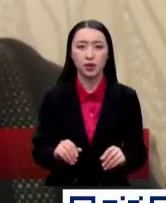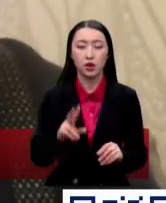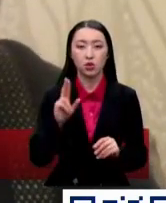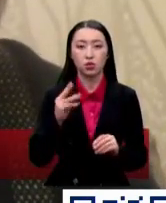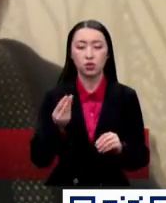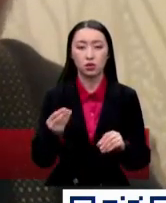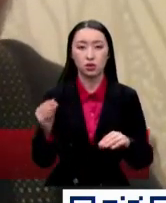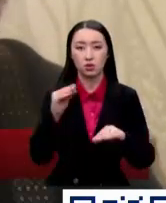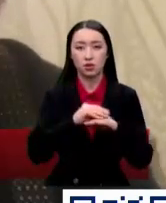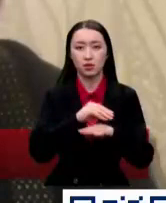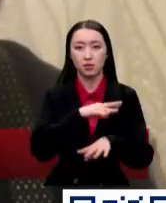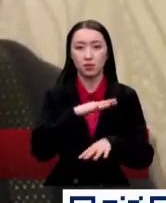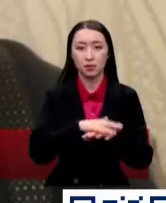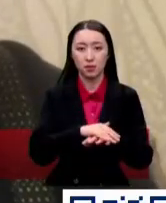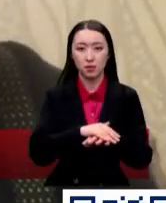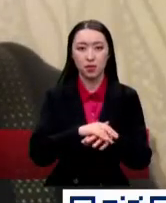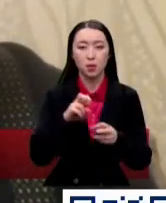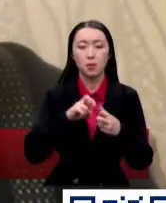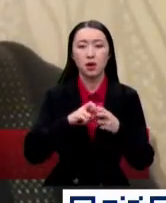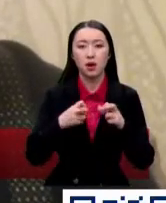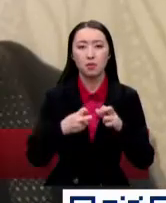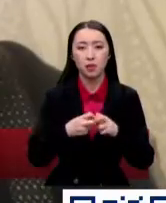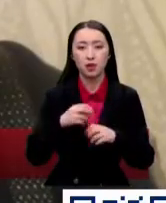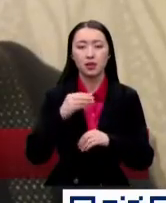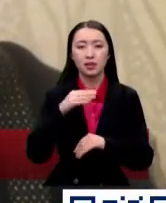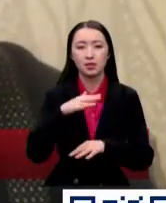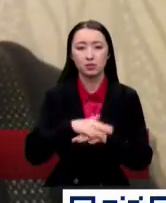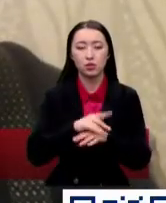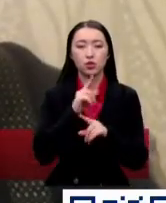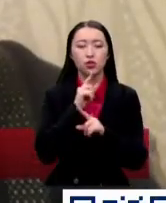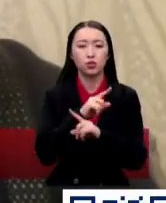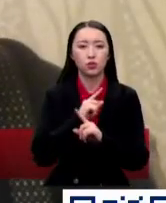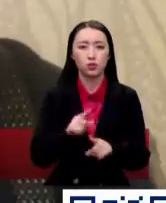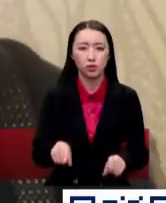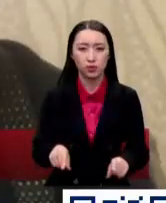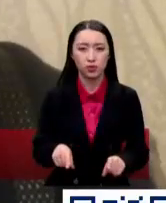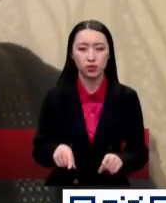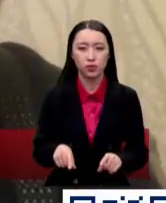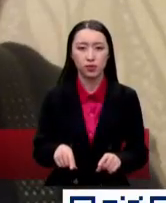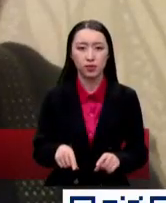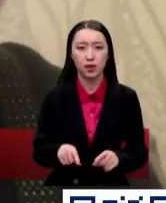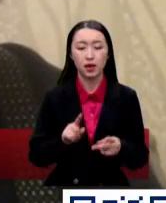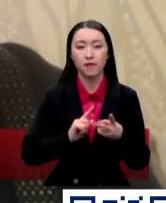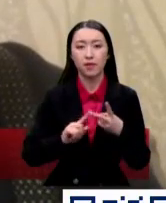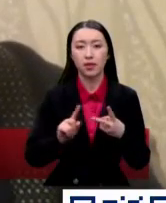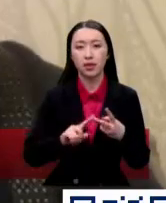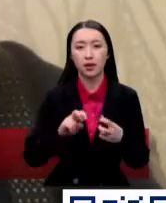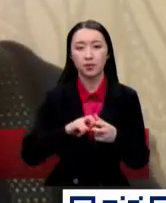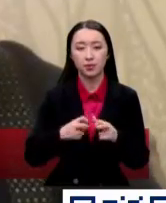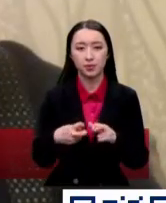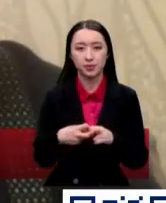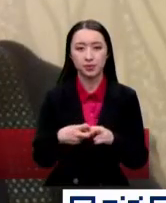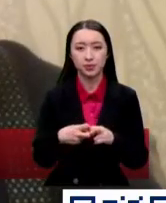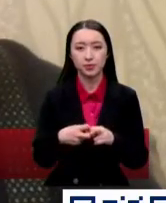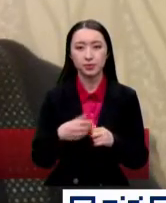вкладчики Сбербанка проблем со своими депозитами испытывать не будут. Вторая проблема – это